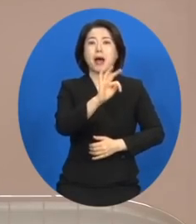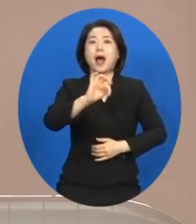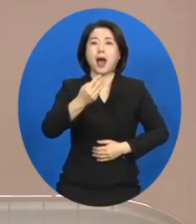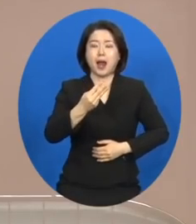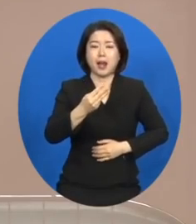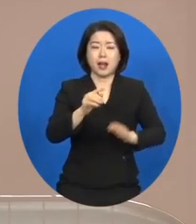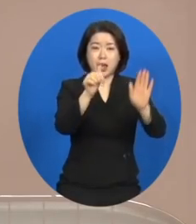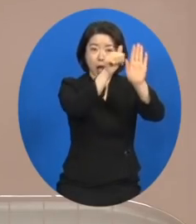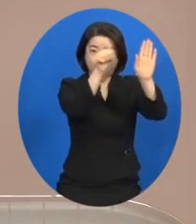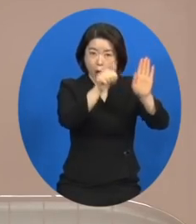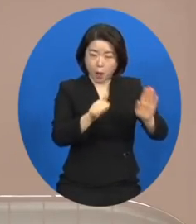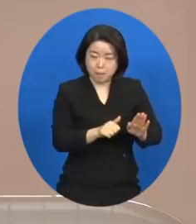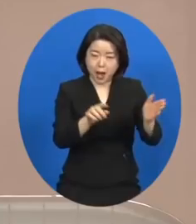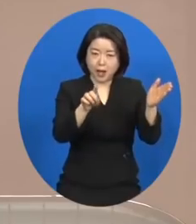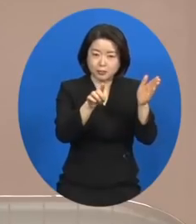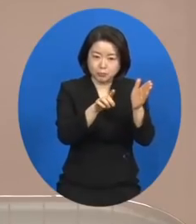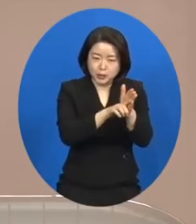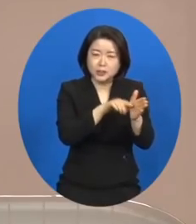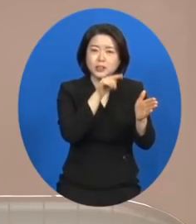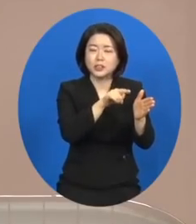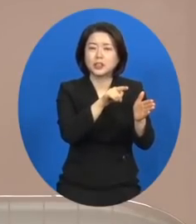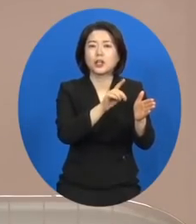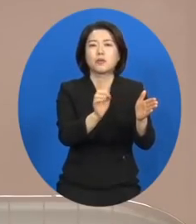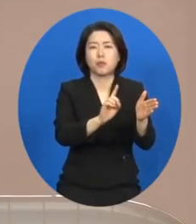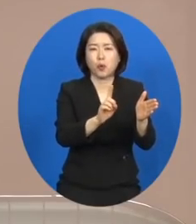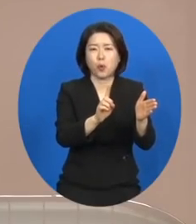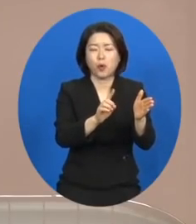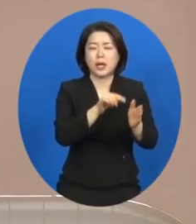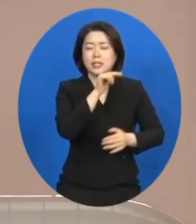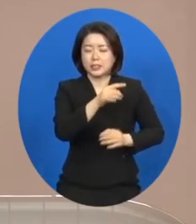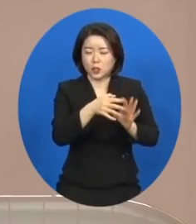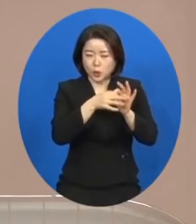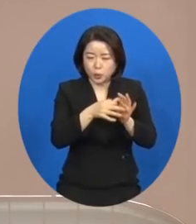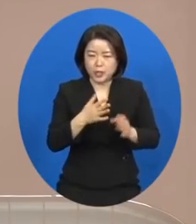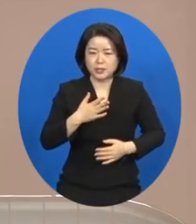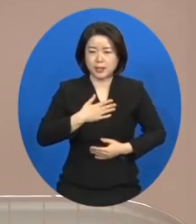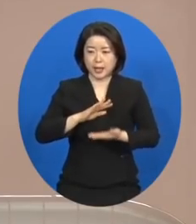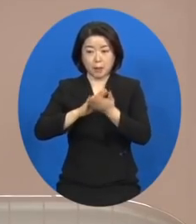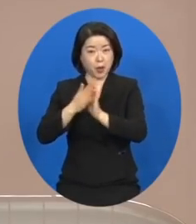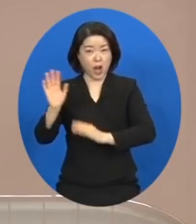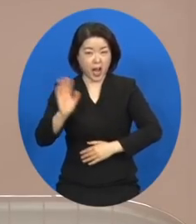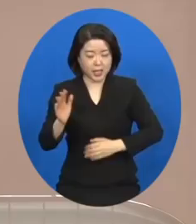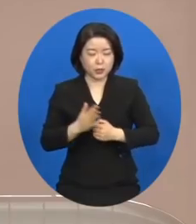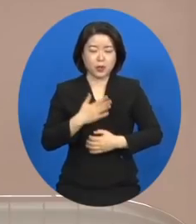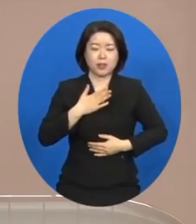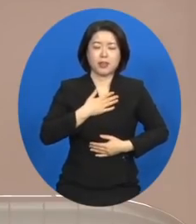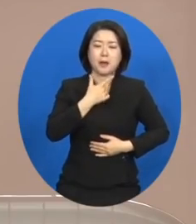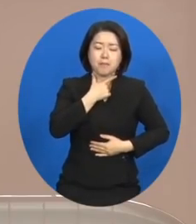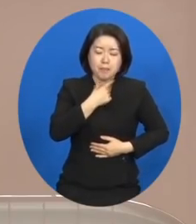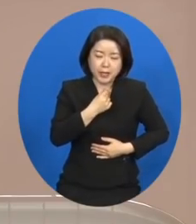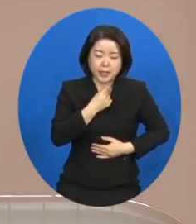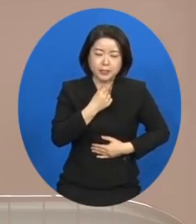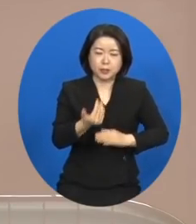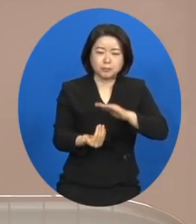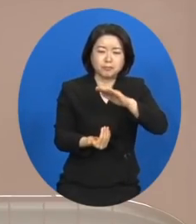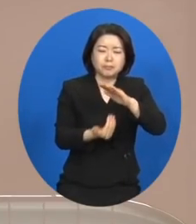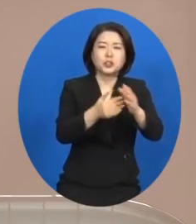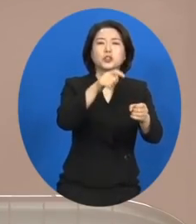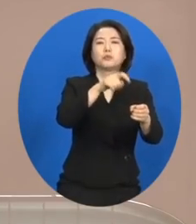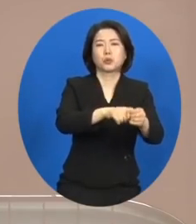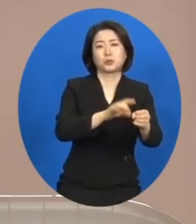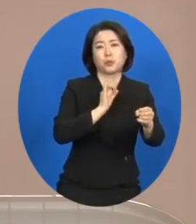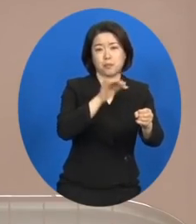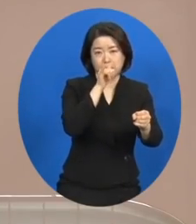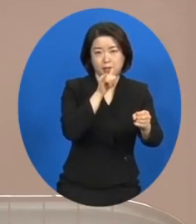바알을 통해서 자신이 변화되는 것이 목적이 아니고 바알을 통해서 뭔가 자신의 소원을 성취하고 싶었던 것이죠. 그것이